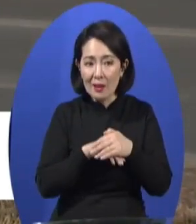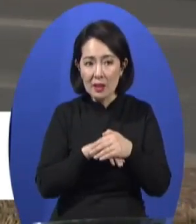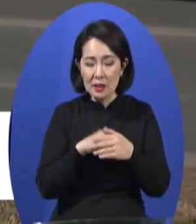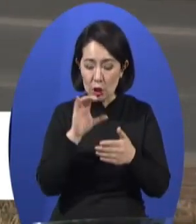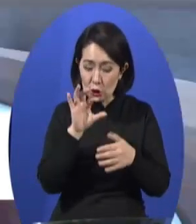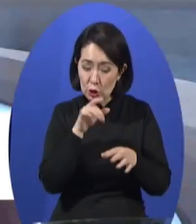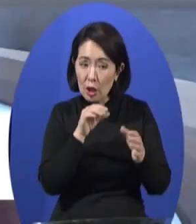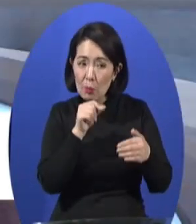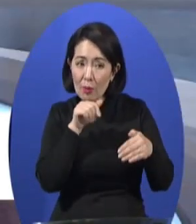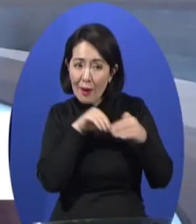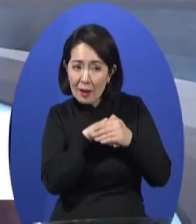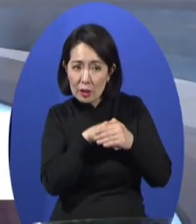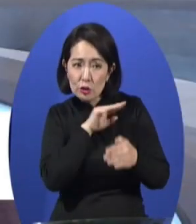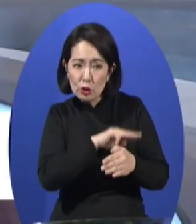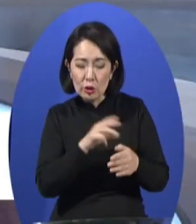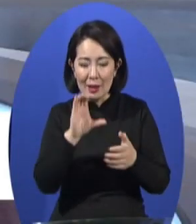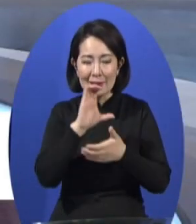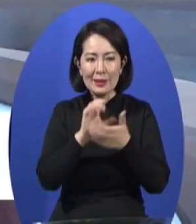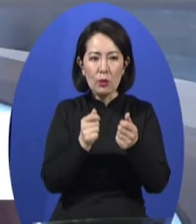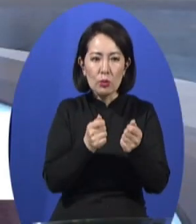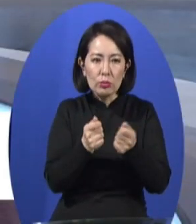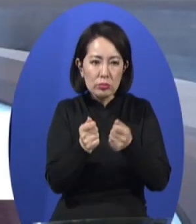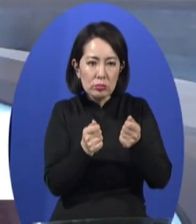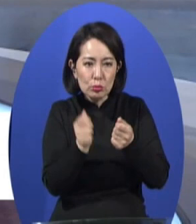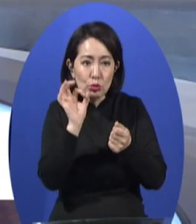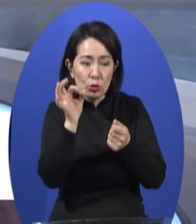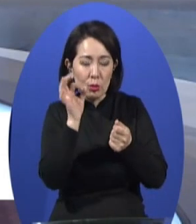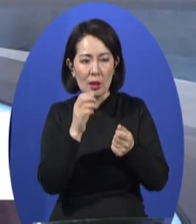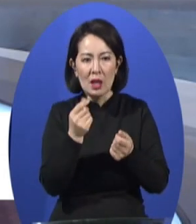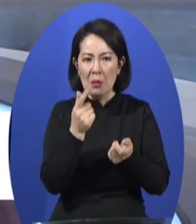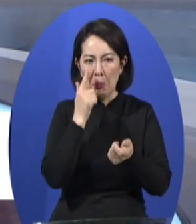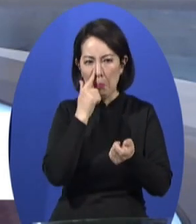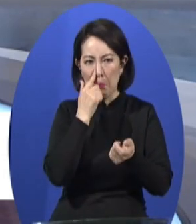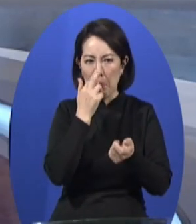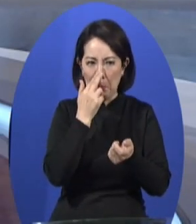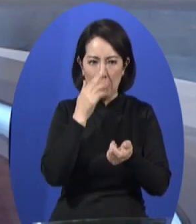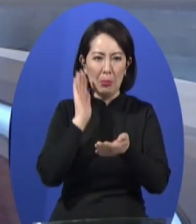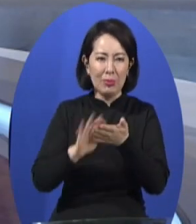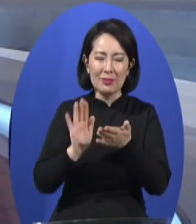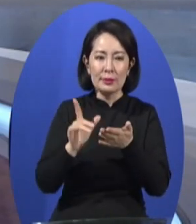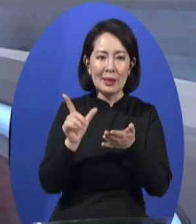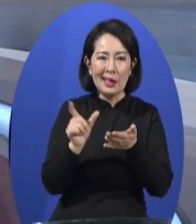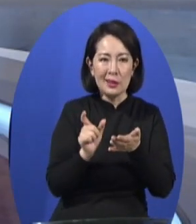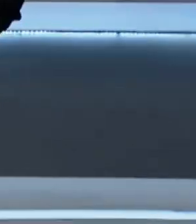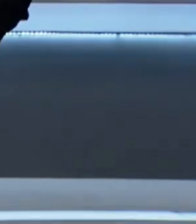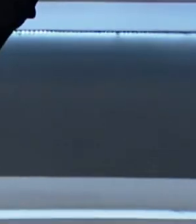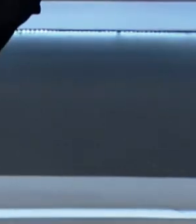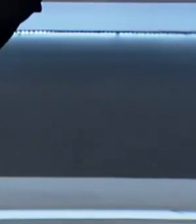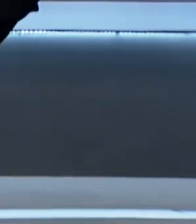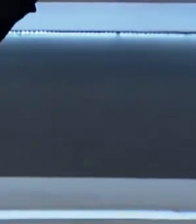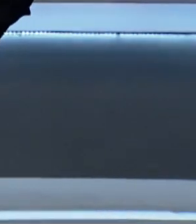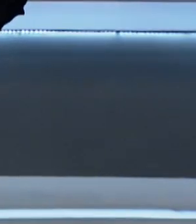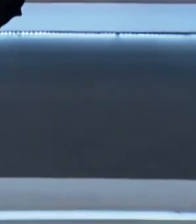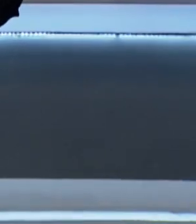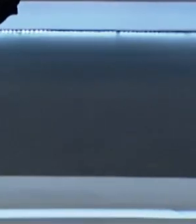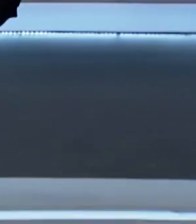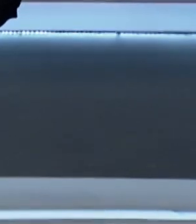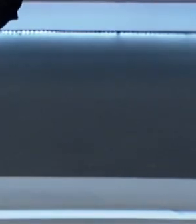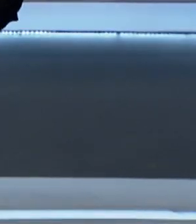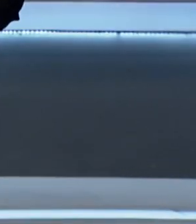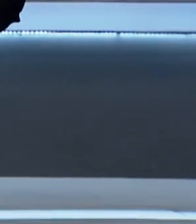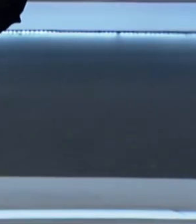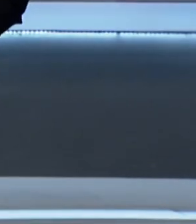зөв зохион байгуулж шаардлагагүй зардлуудаа танах хэрэгтэй гэдэг зөвлөмжийг бол эдийн засгчид өгж байгаа маа. Гэр